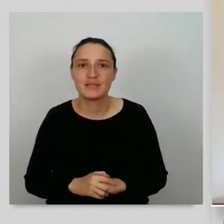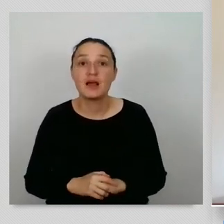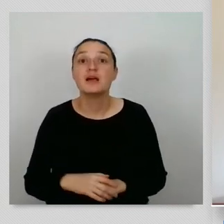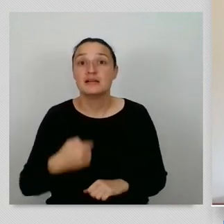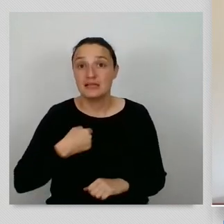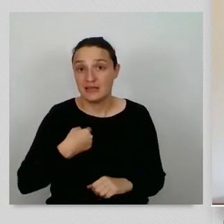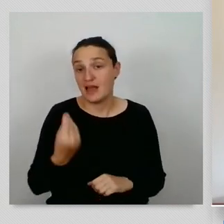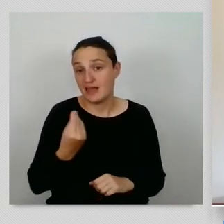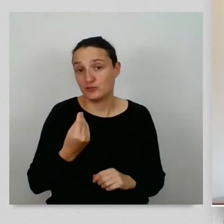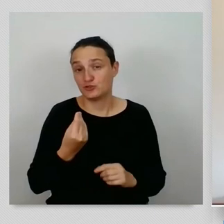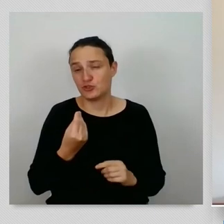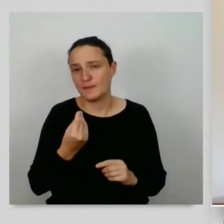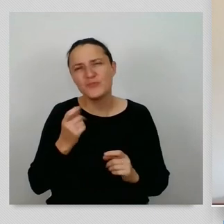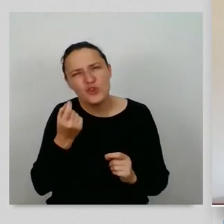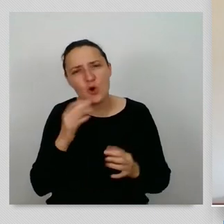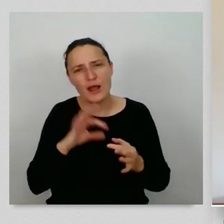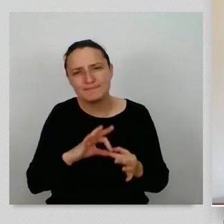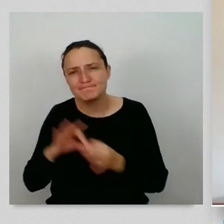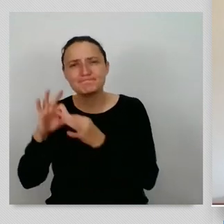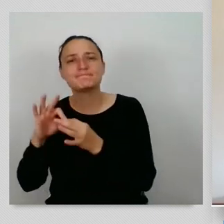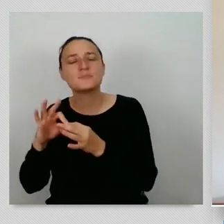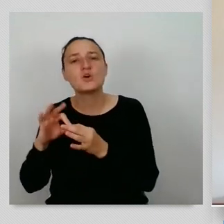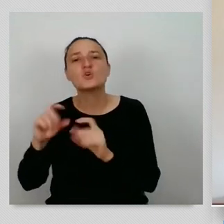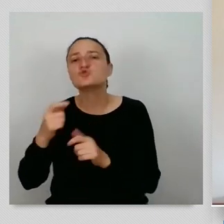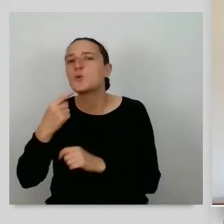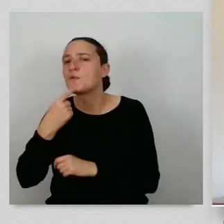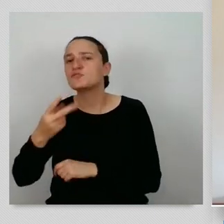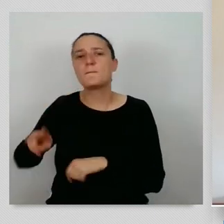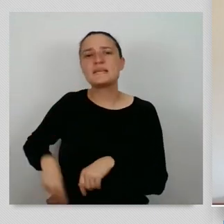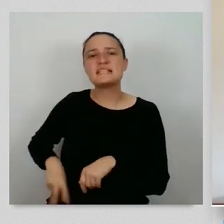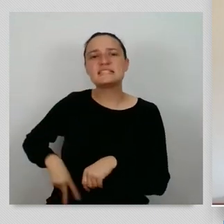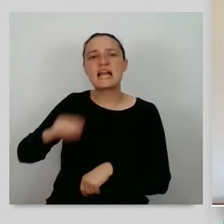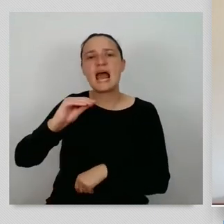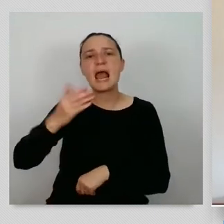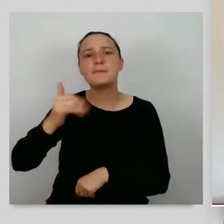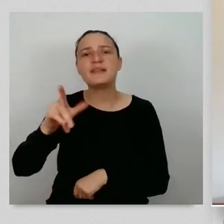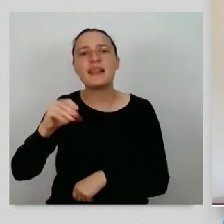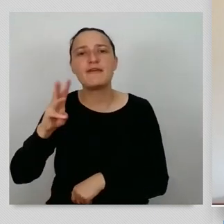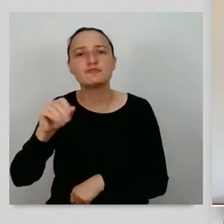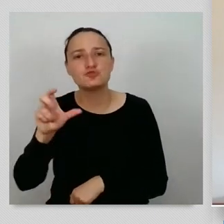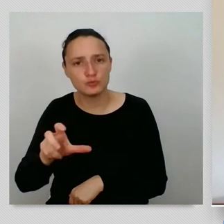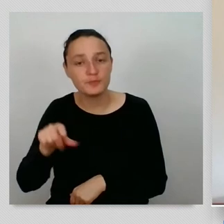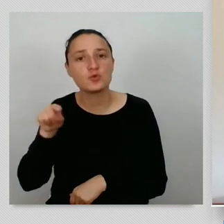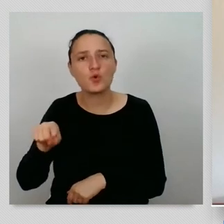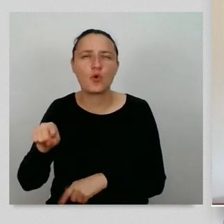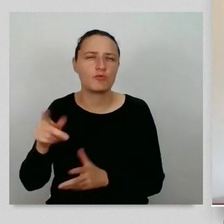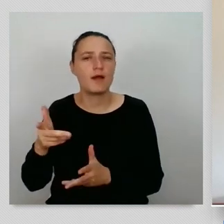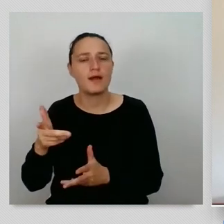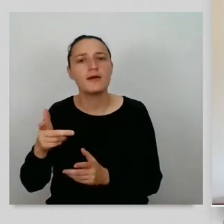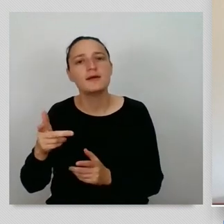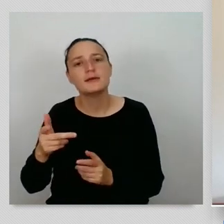do, króciutko, do wypowiedzi pani minister Emilewicz, która nakreśliła tak, według niej taką linię